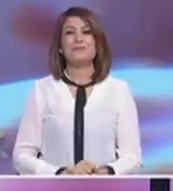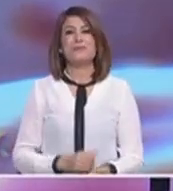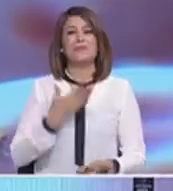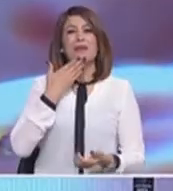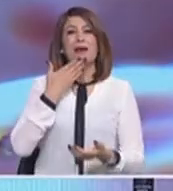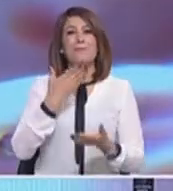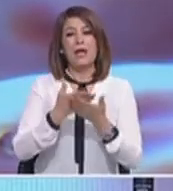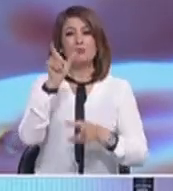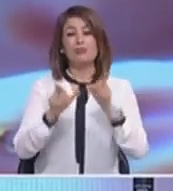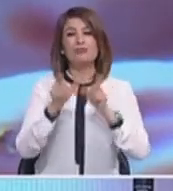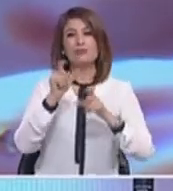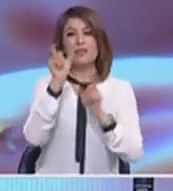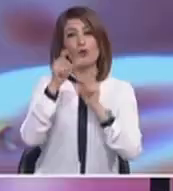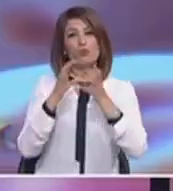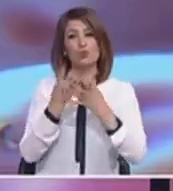اخرى الدكتور اه